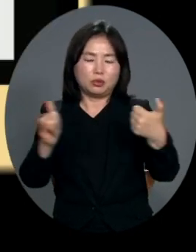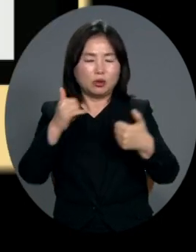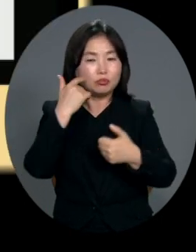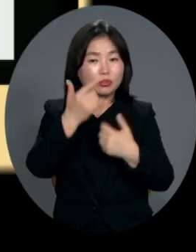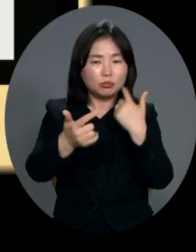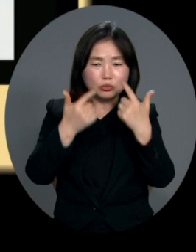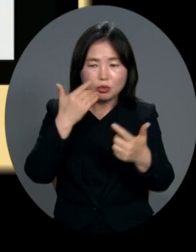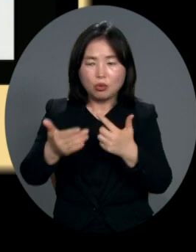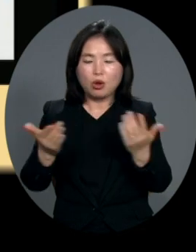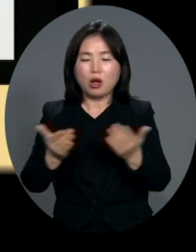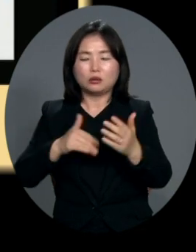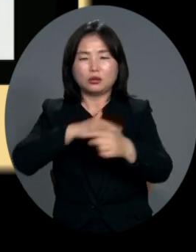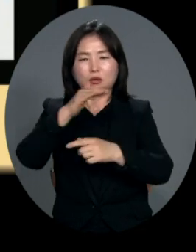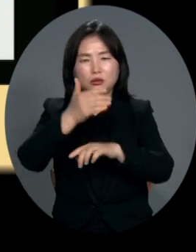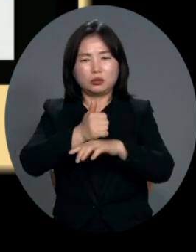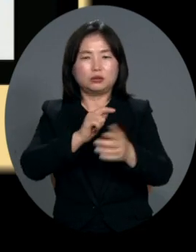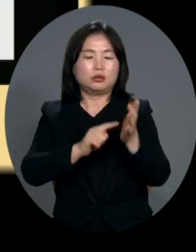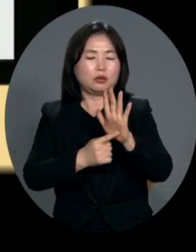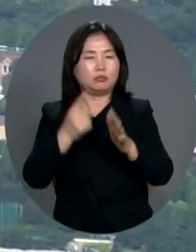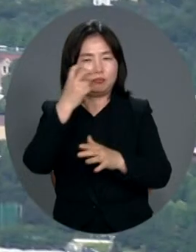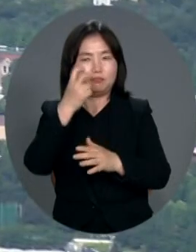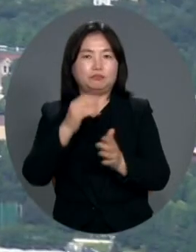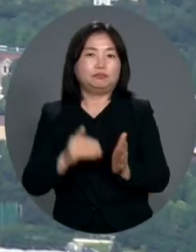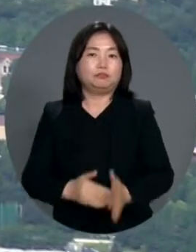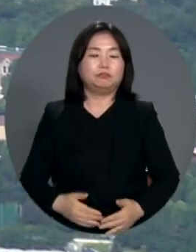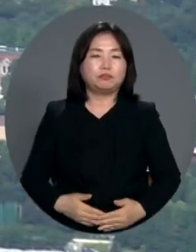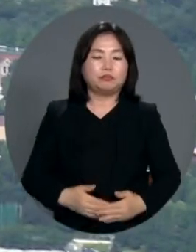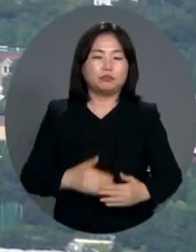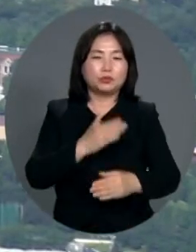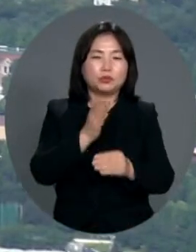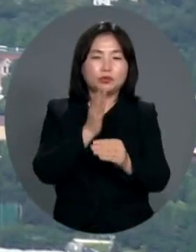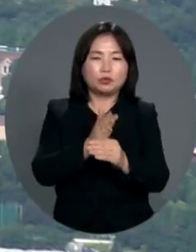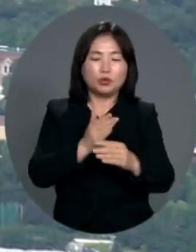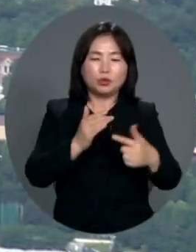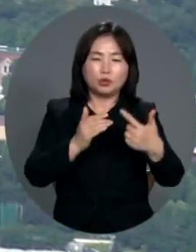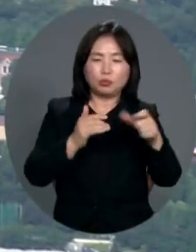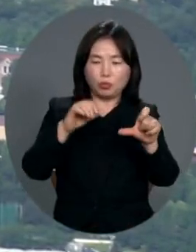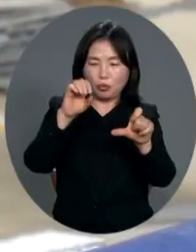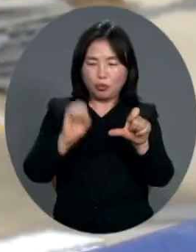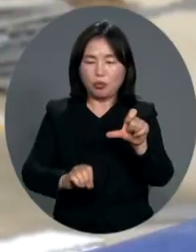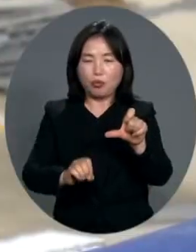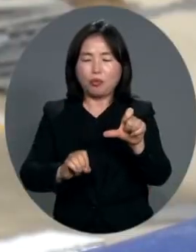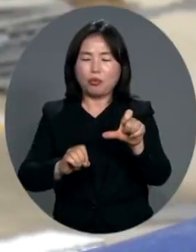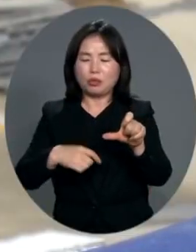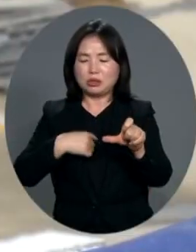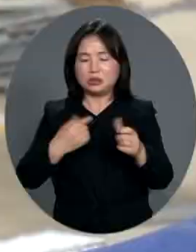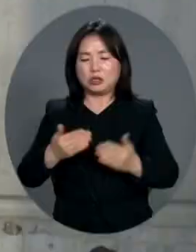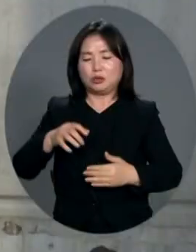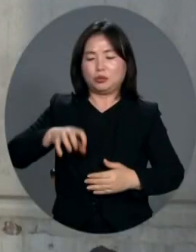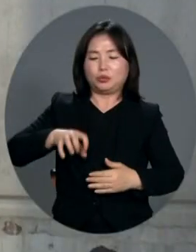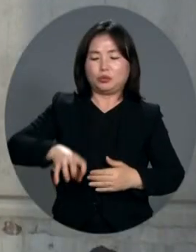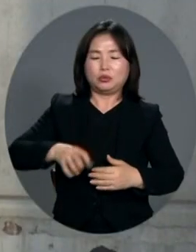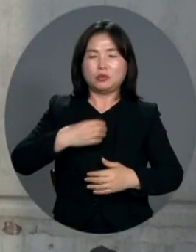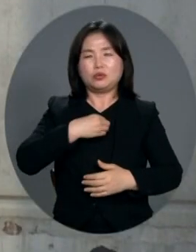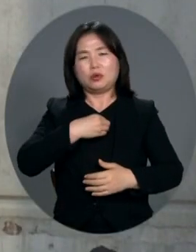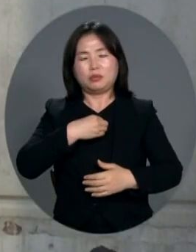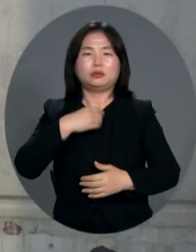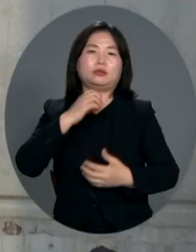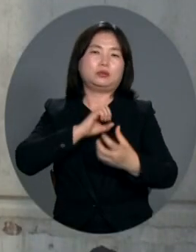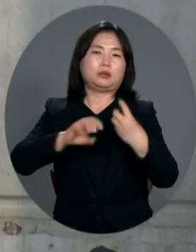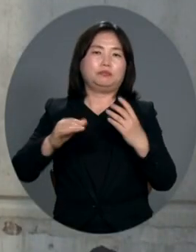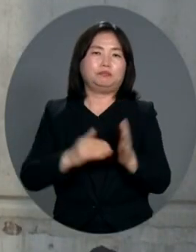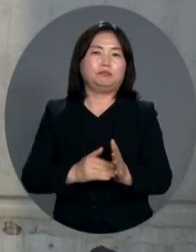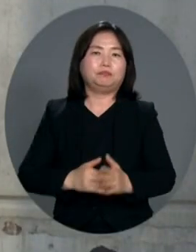대상으로 노동안전 실태조사를 했습니다. 이 가운데 65%가 자신이 일하는 현장이 위험하다고